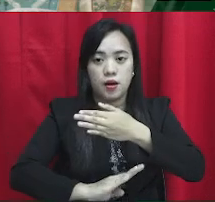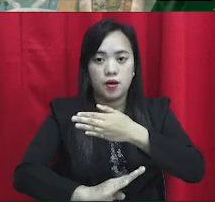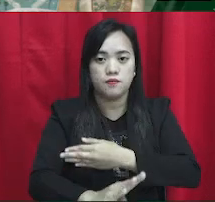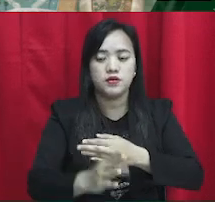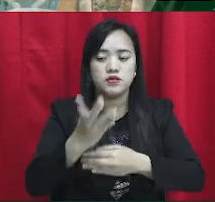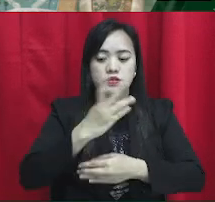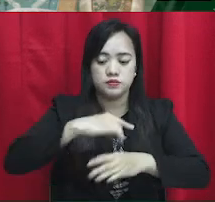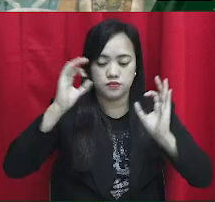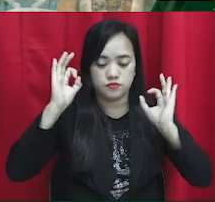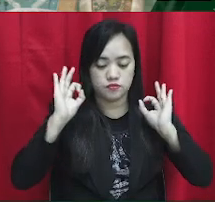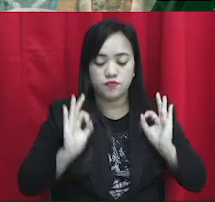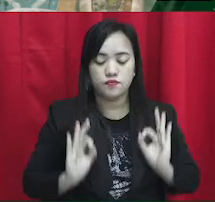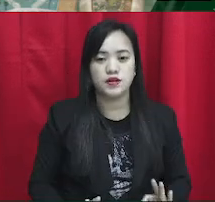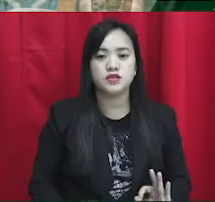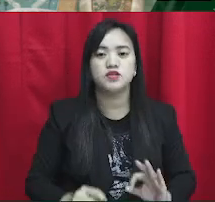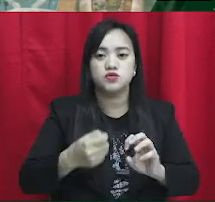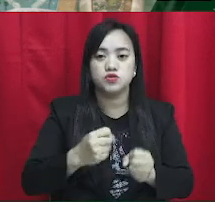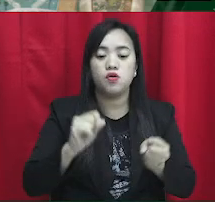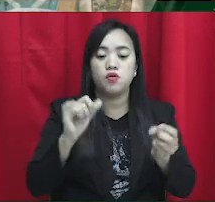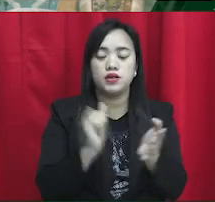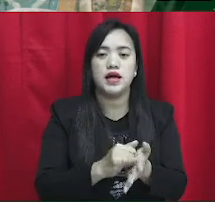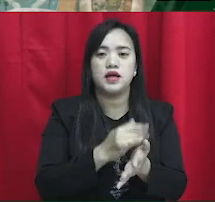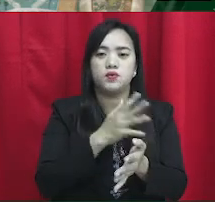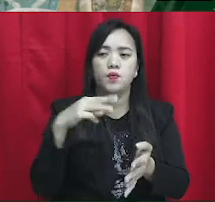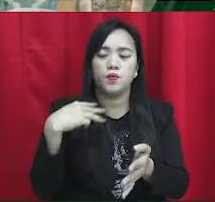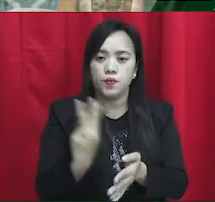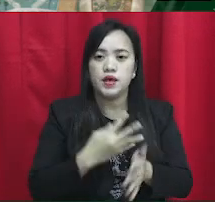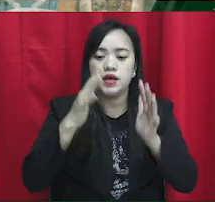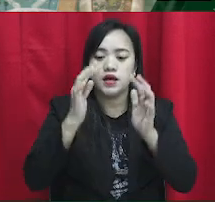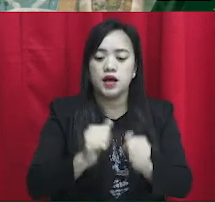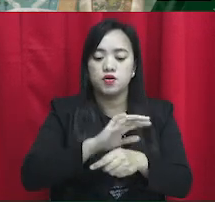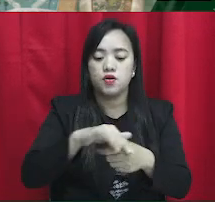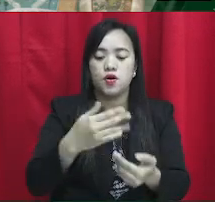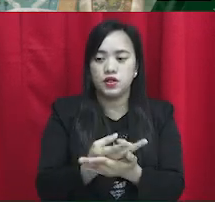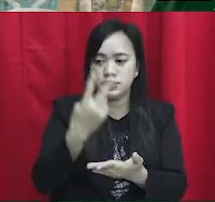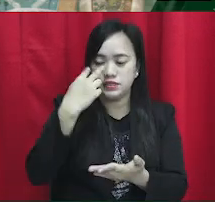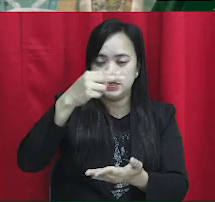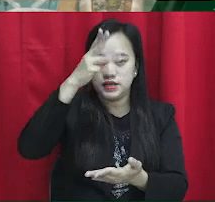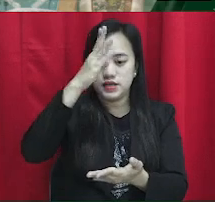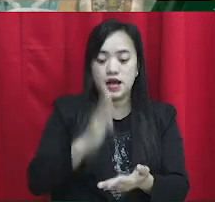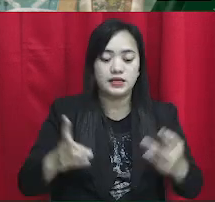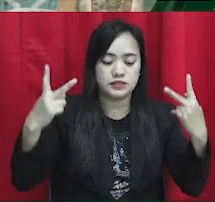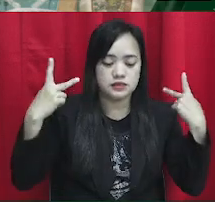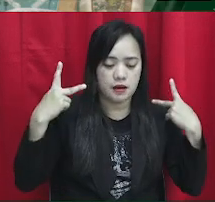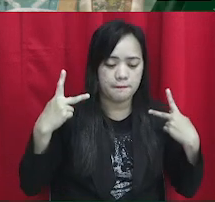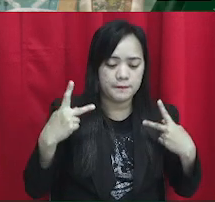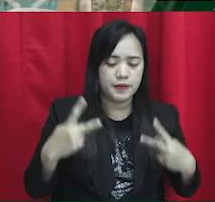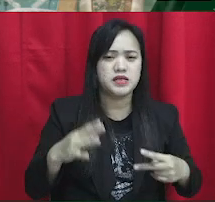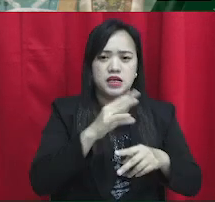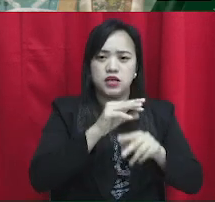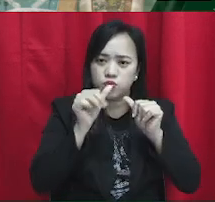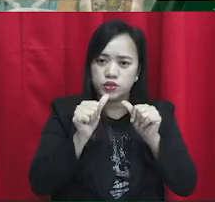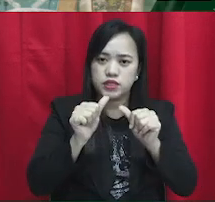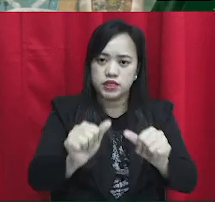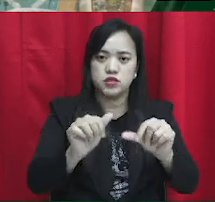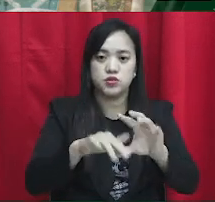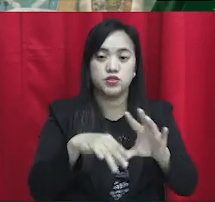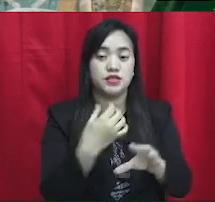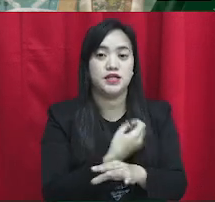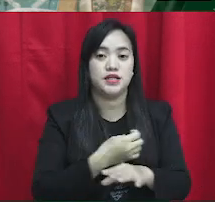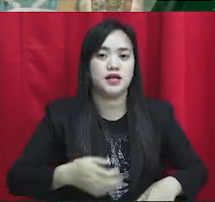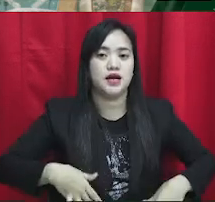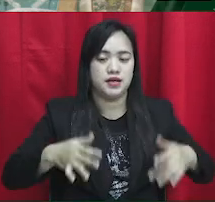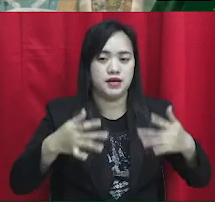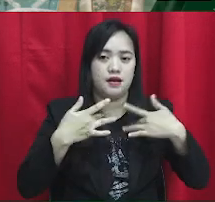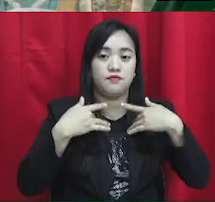ng Panginoon para ang presensya ng Diyos ay magtuloy-tuloy na makapiling po natin. So ngayon mga kapatid, i-translate po natin ito